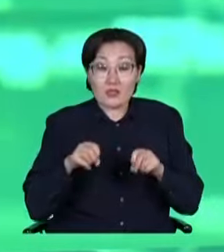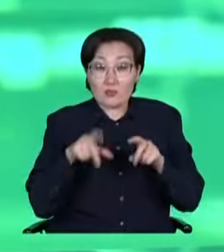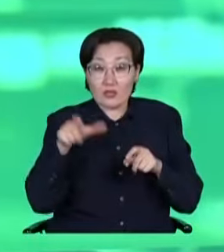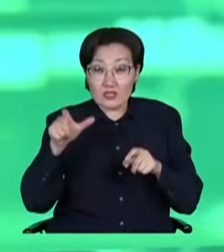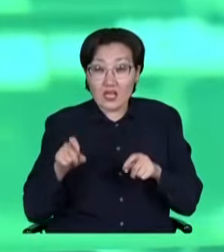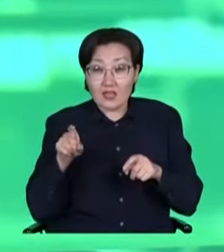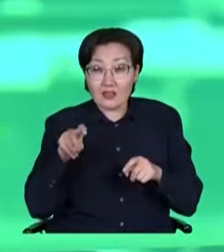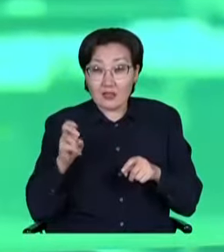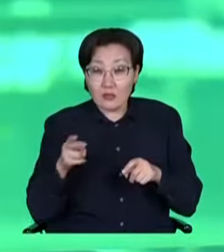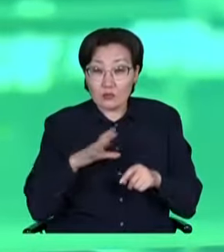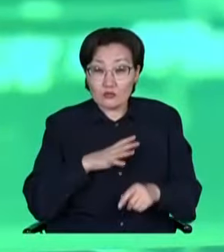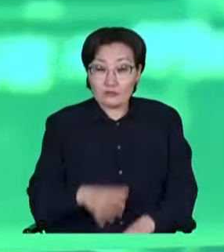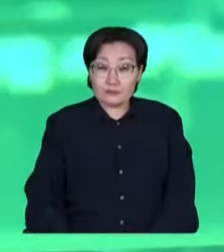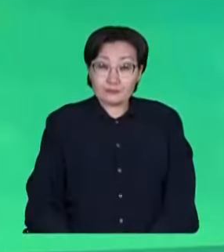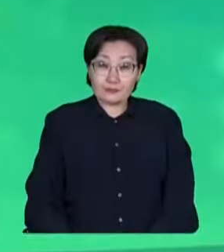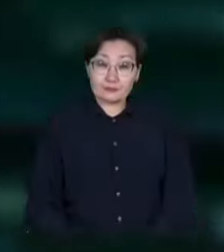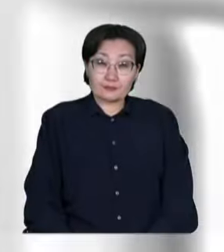Мақсат Халық болды.